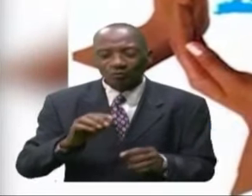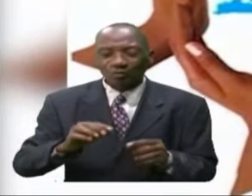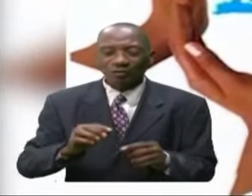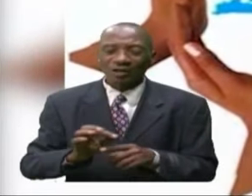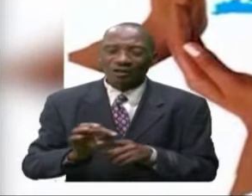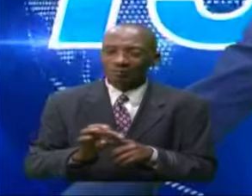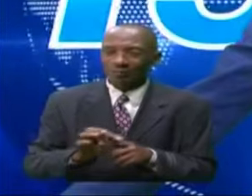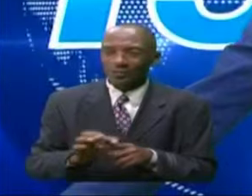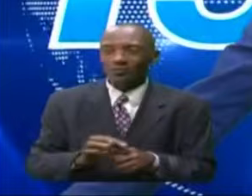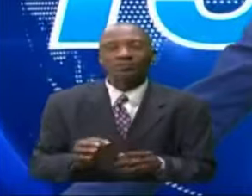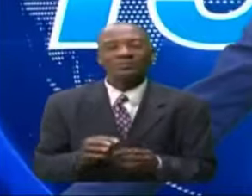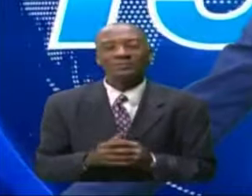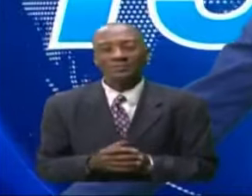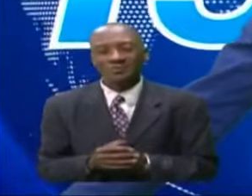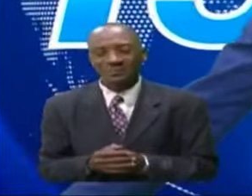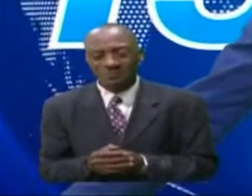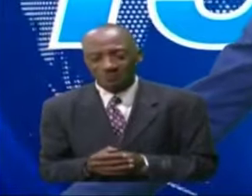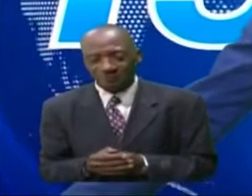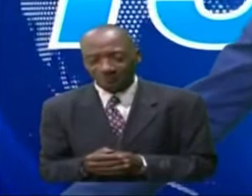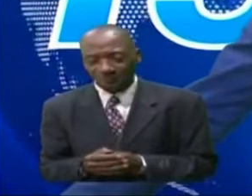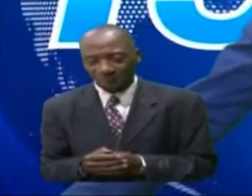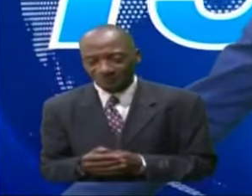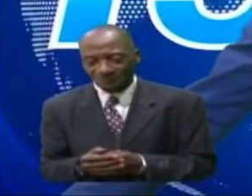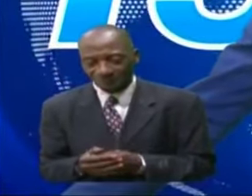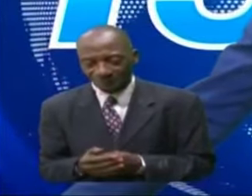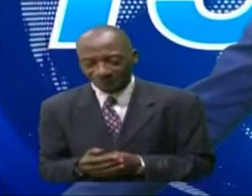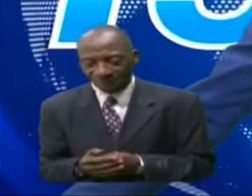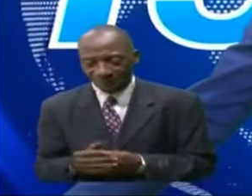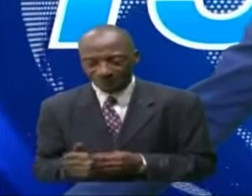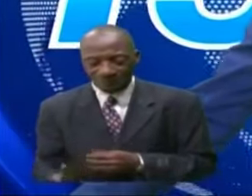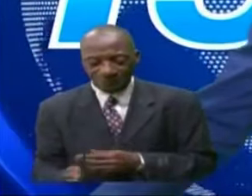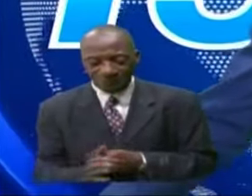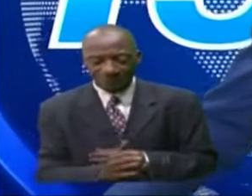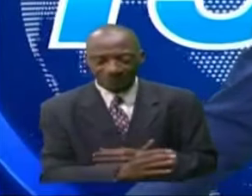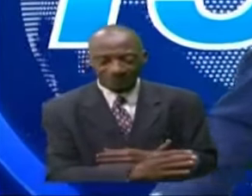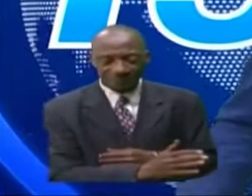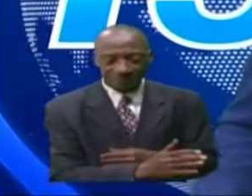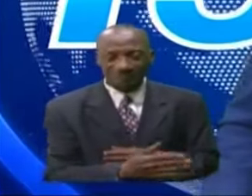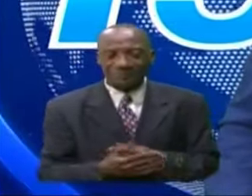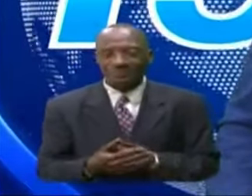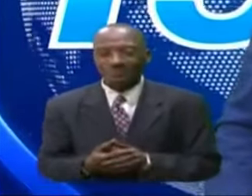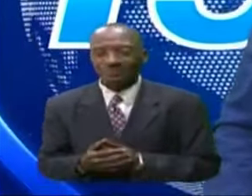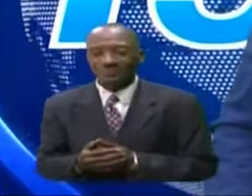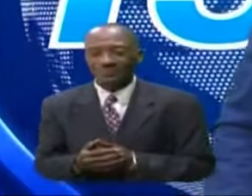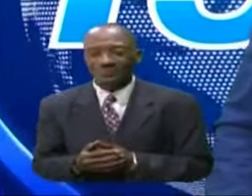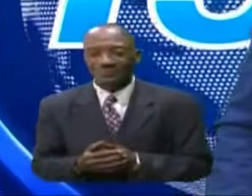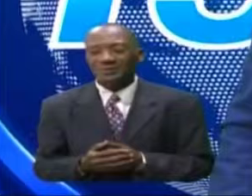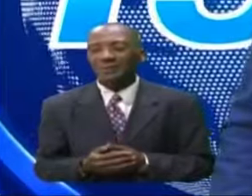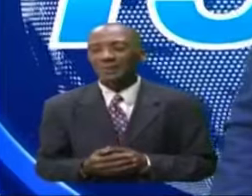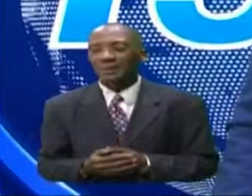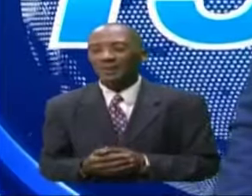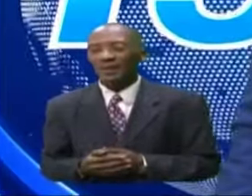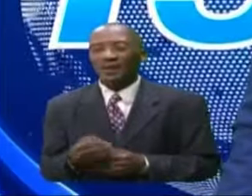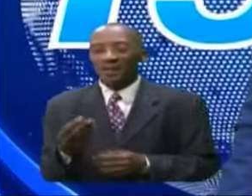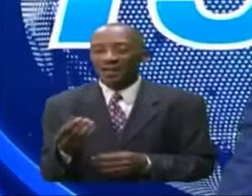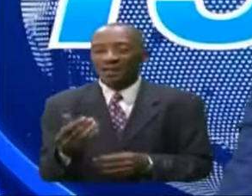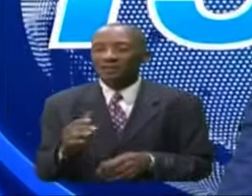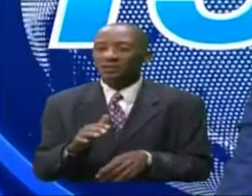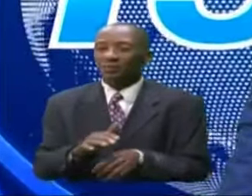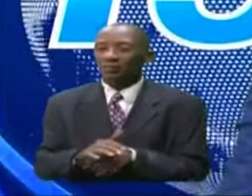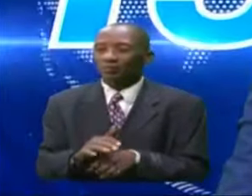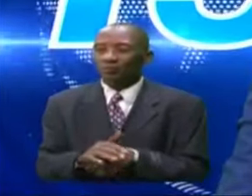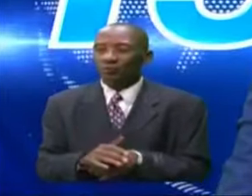paix. La Banque mondiale veut ouvrir le chéquier. 300 millions de dollars américains seront débloqués pour financer les